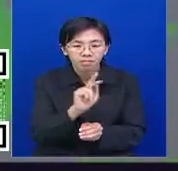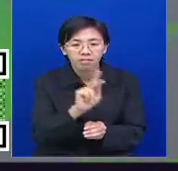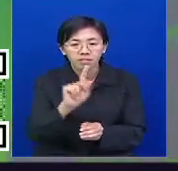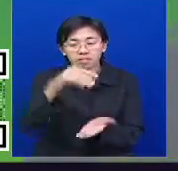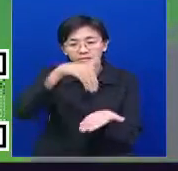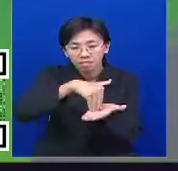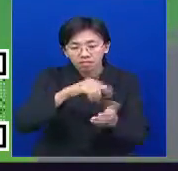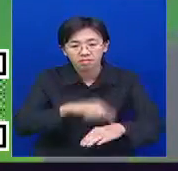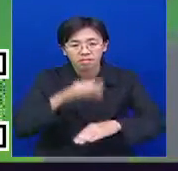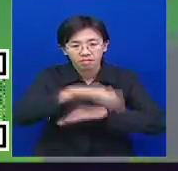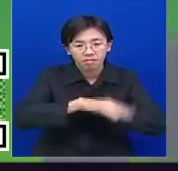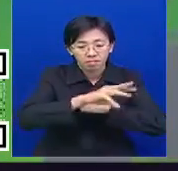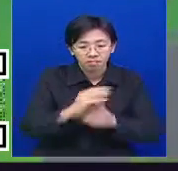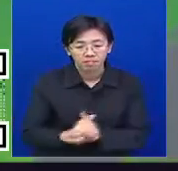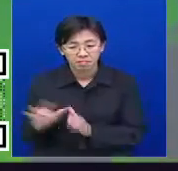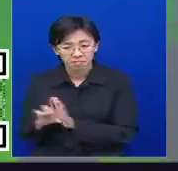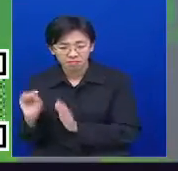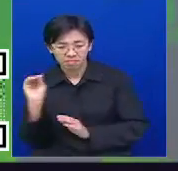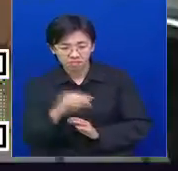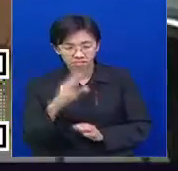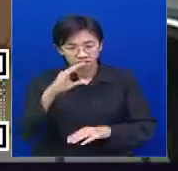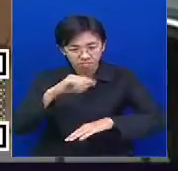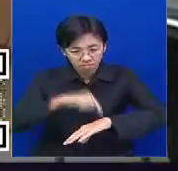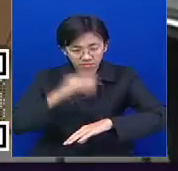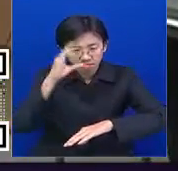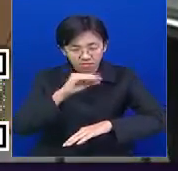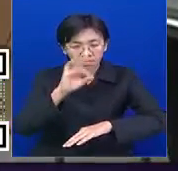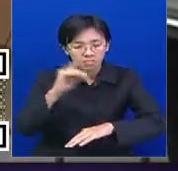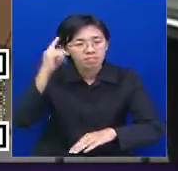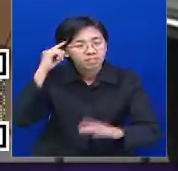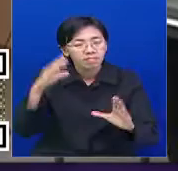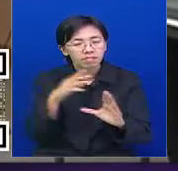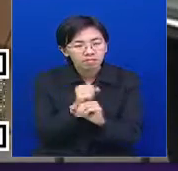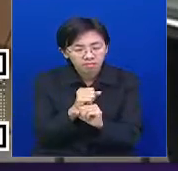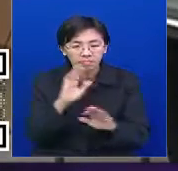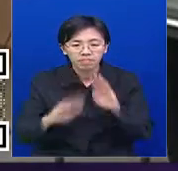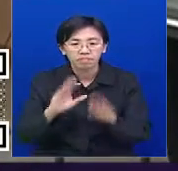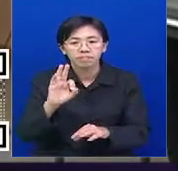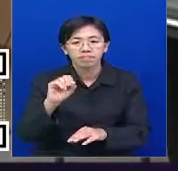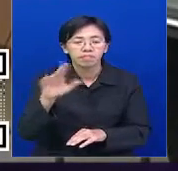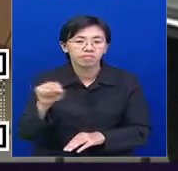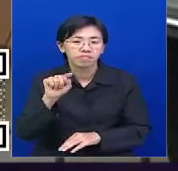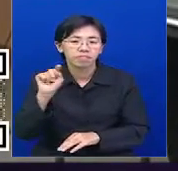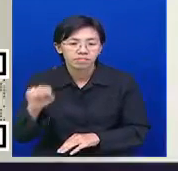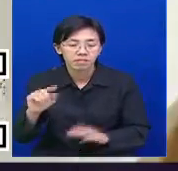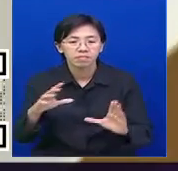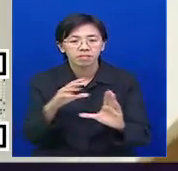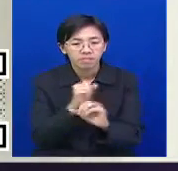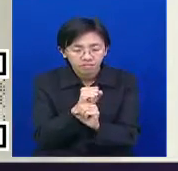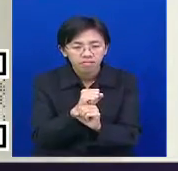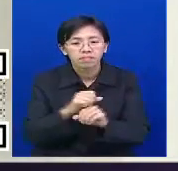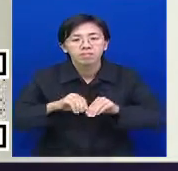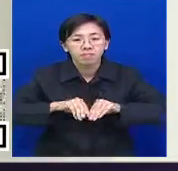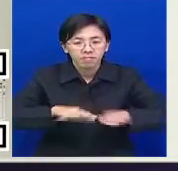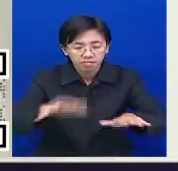กาและหน่วยสุดท้ายน่าจะประมาณ 20 นาฬิกาโดยตั้งเป้าหมายการรายงานผลได้ถึง 95% ก็จะแถลงผลออกเสียงประชามติ